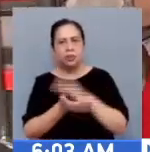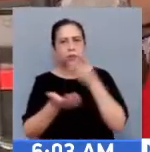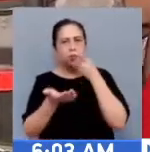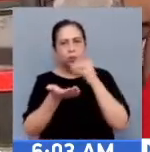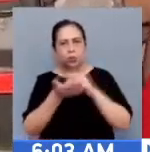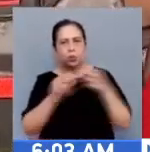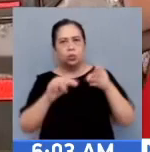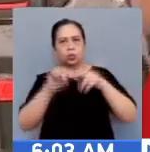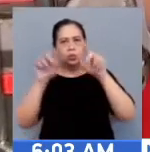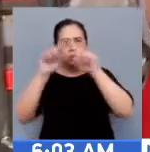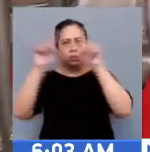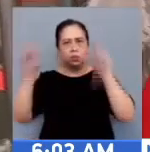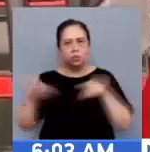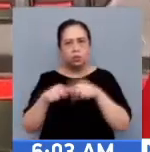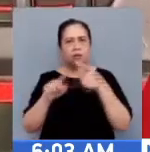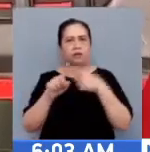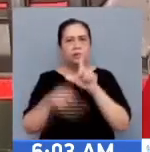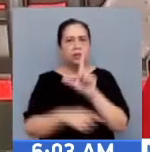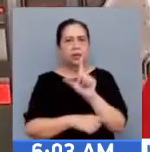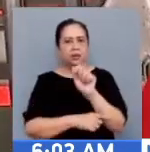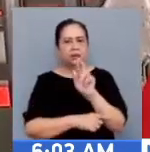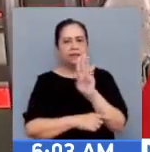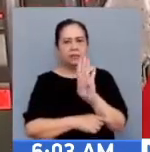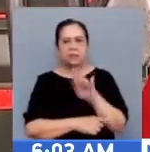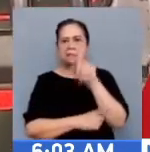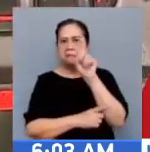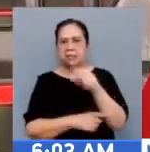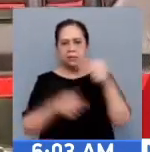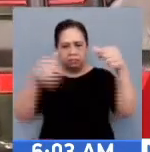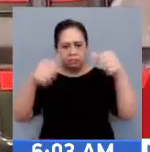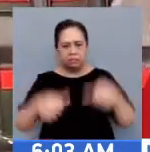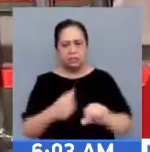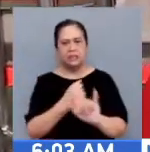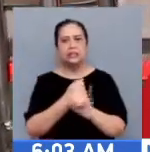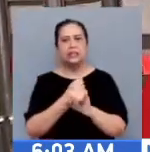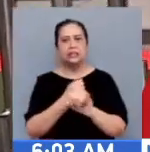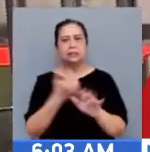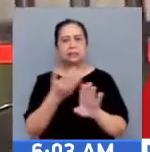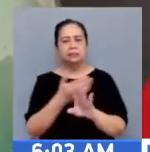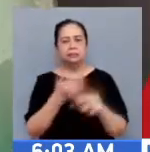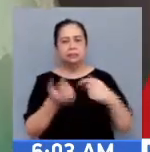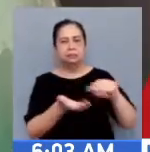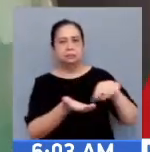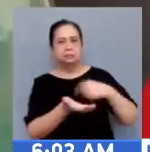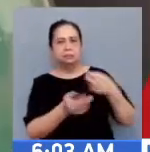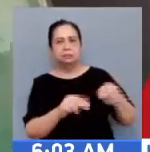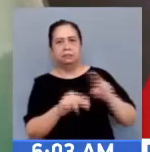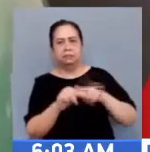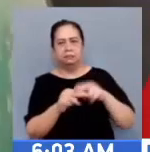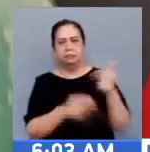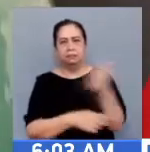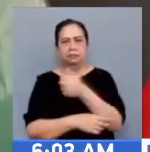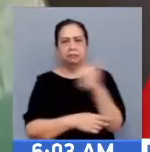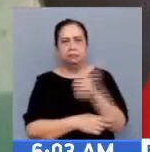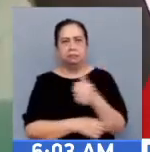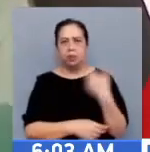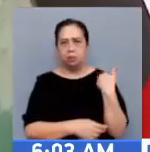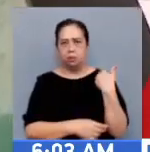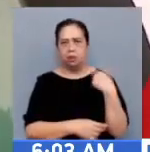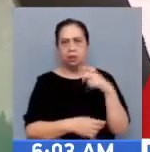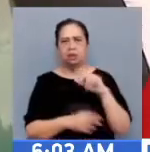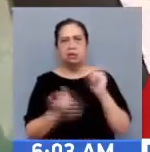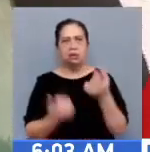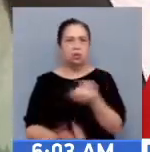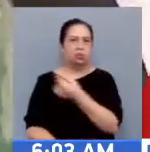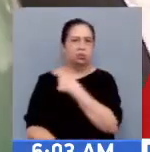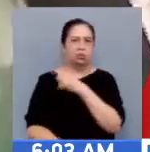nagmumula sa LTFRB. Kailangan nakapaskil ito sa jeep bago makapaningil ng dagdag pamasahe. Hindi pa ho, nagsusukli pa nga ho, ito pa nga ho yung